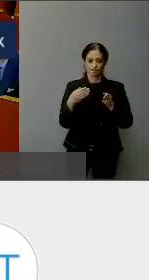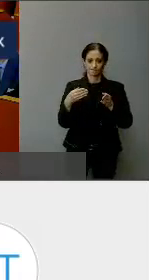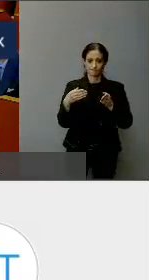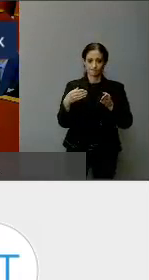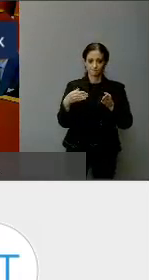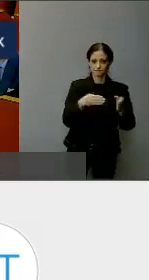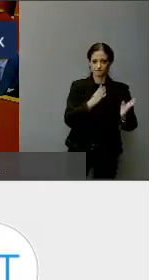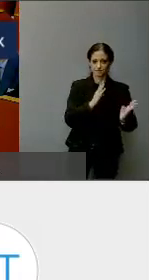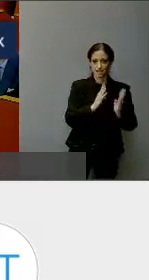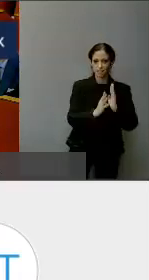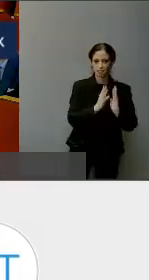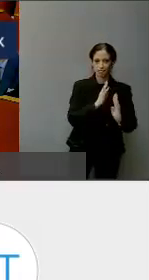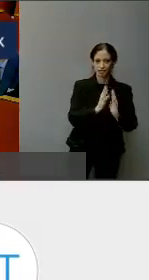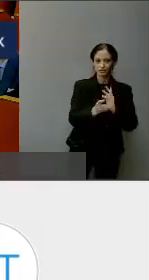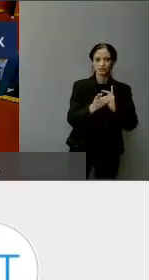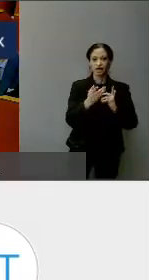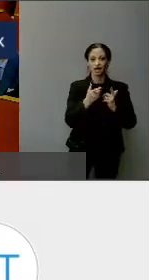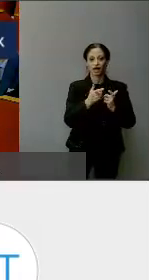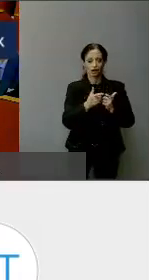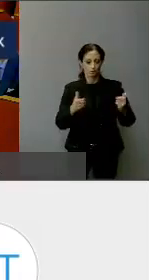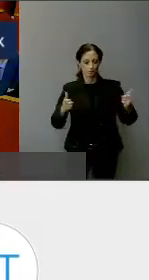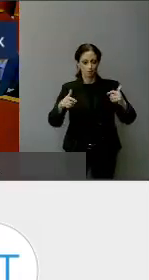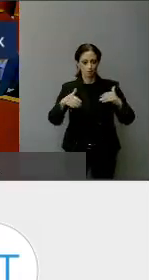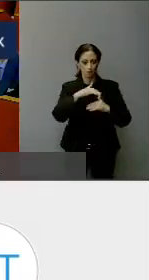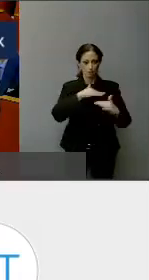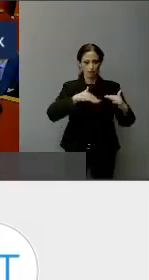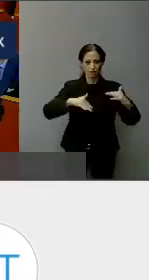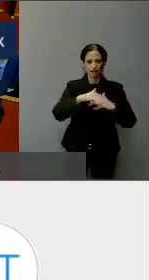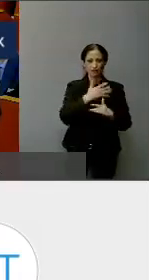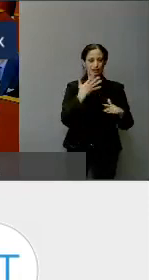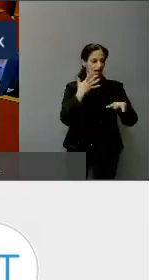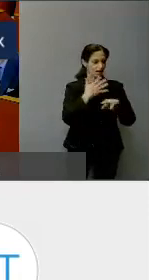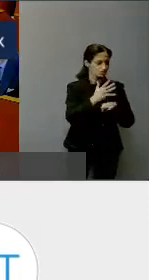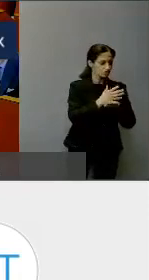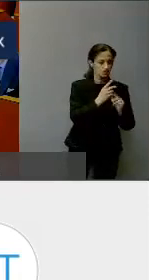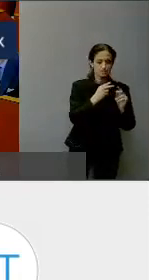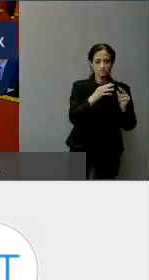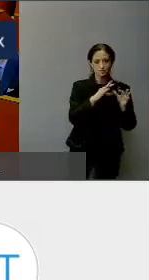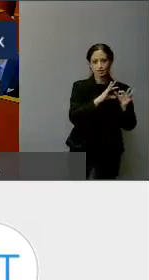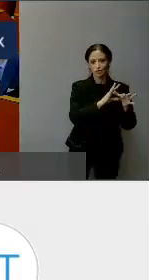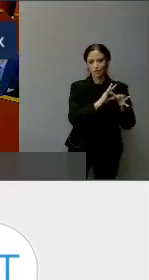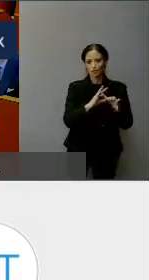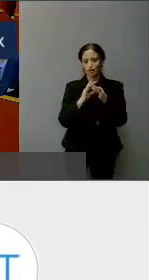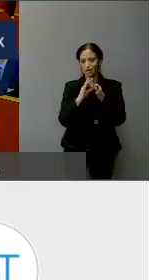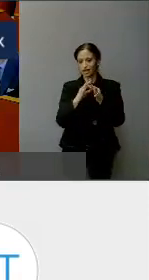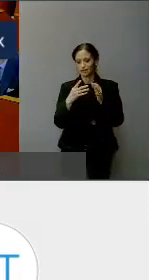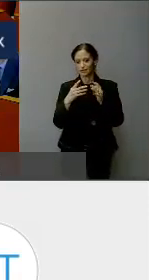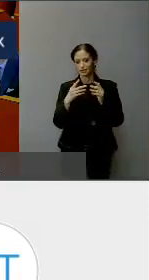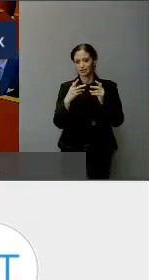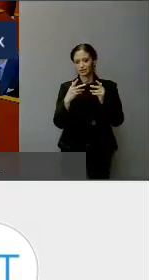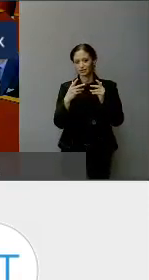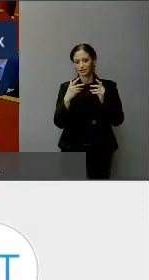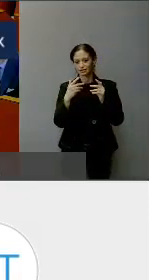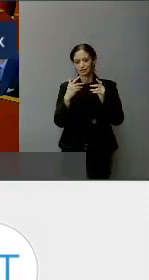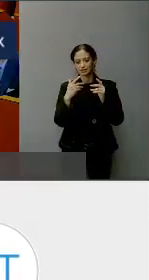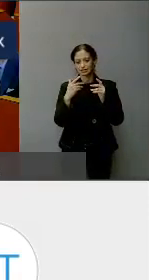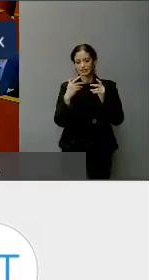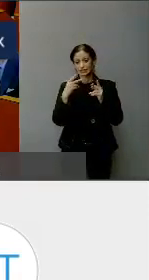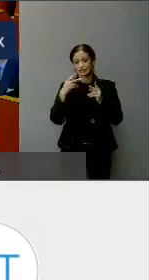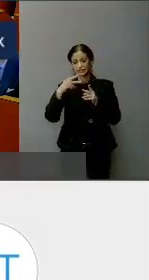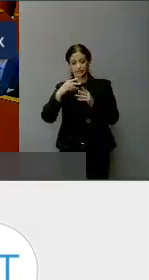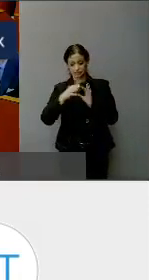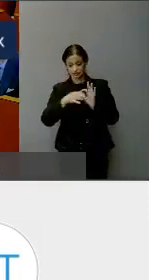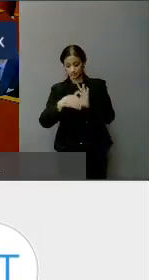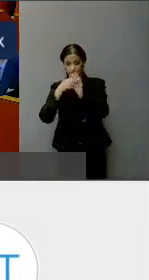della mobilità urbana successi dei collegamenti con le reti ferroviarie